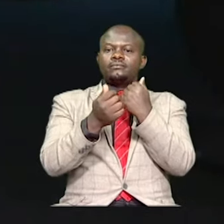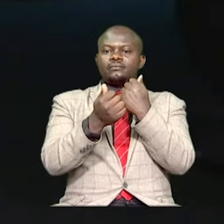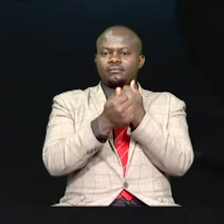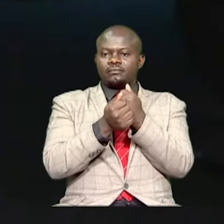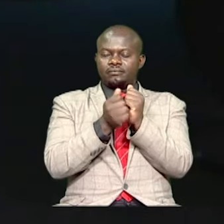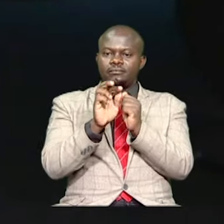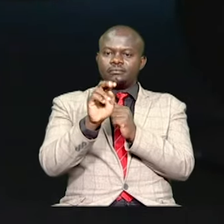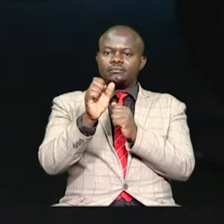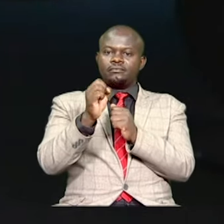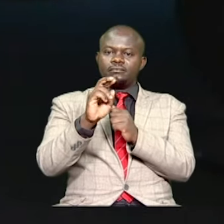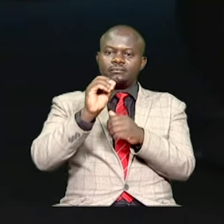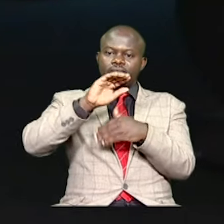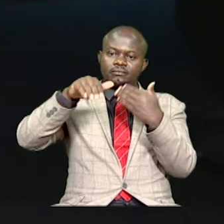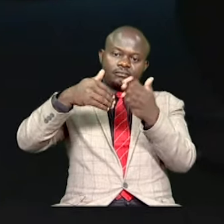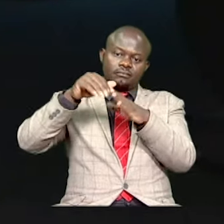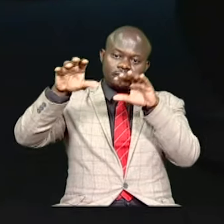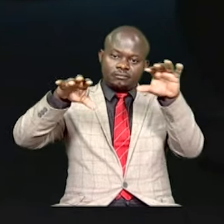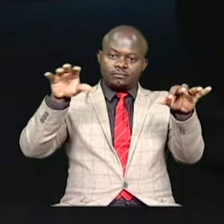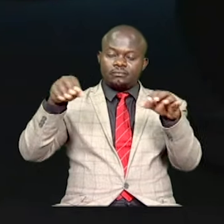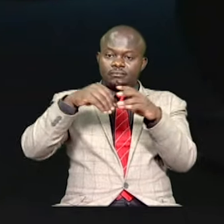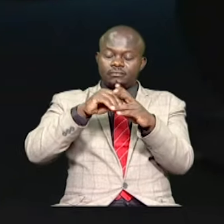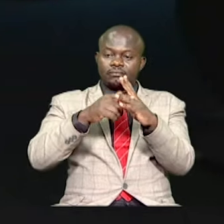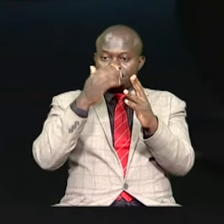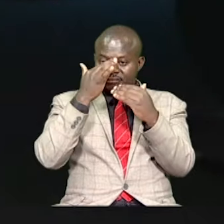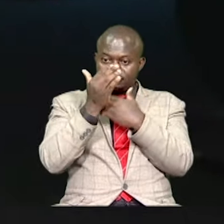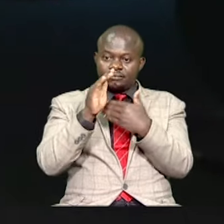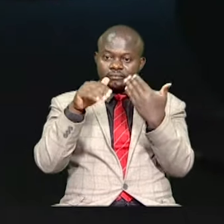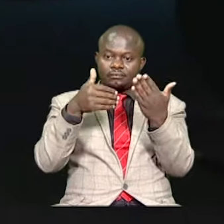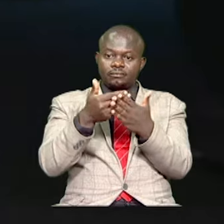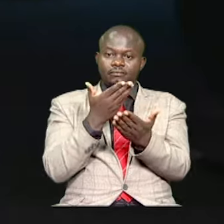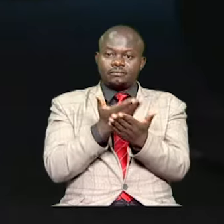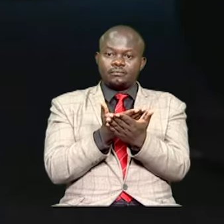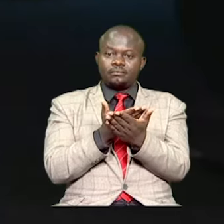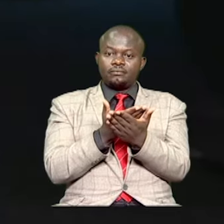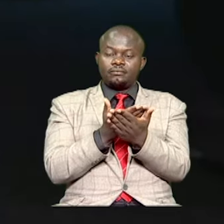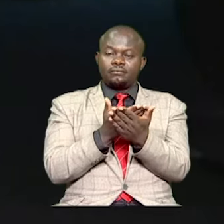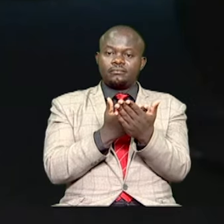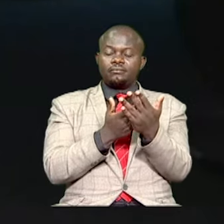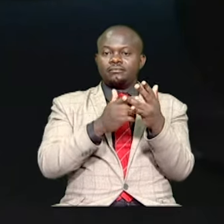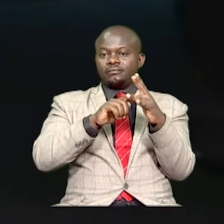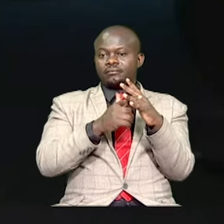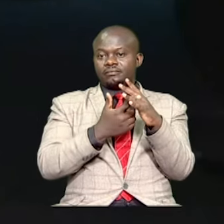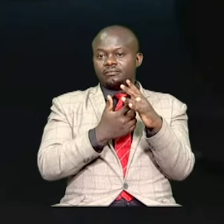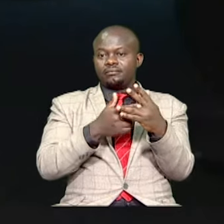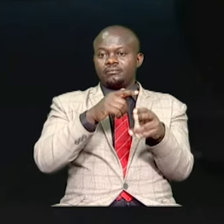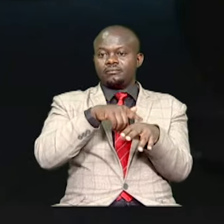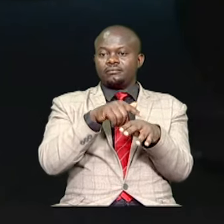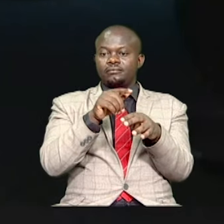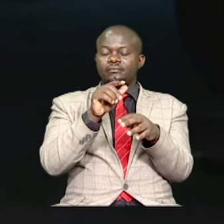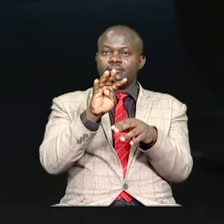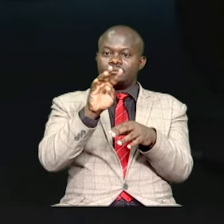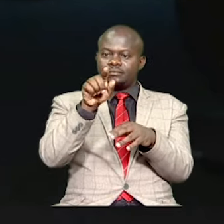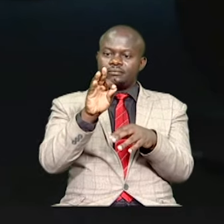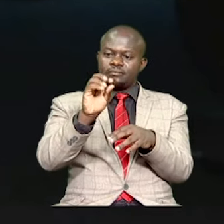kuko hose nahageze kuva amasaha ya mu gitondo kuko byansabye kuzinduka kuva saa 10 n'igice za mu